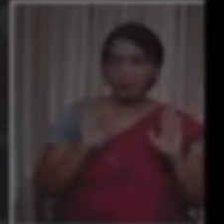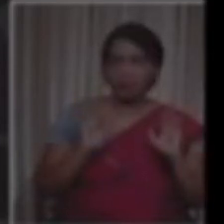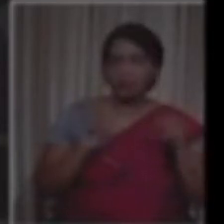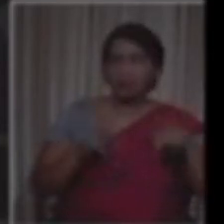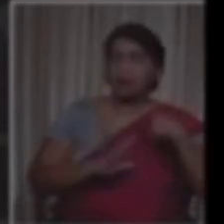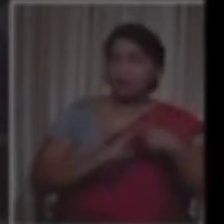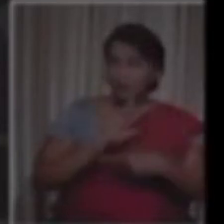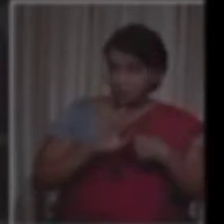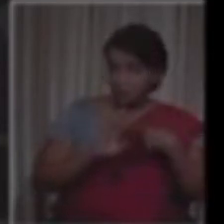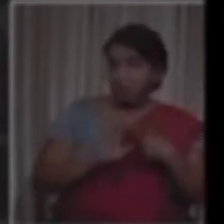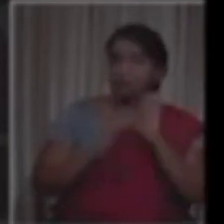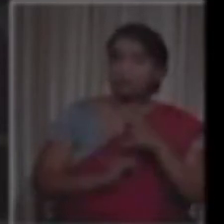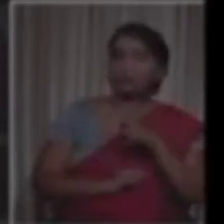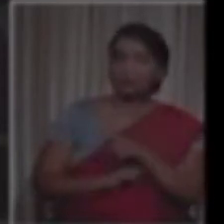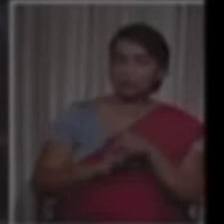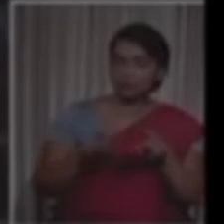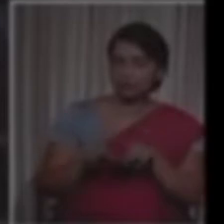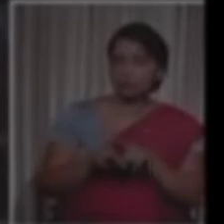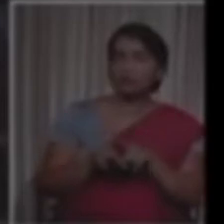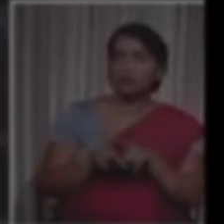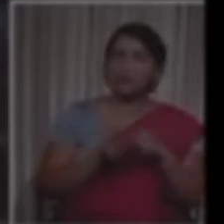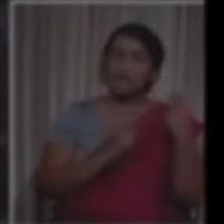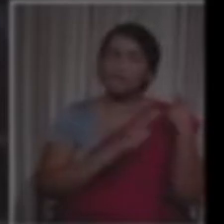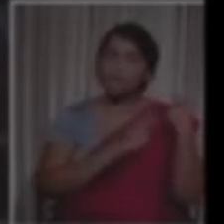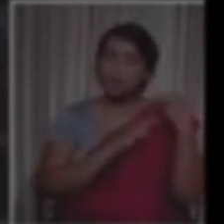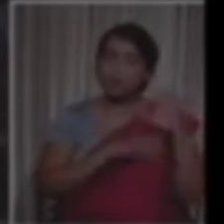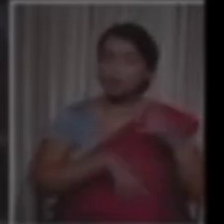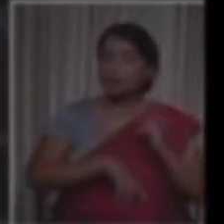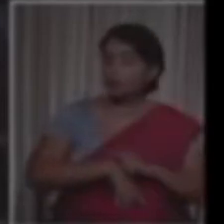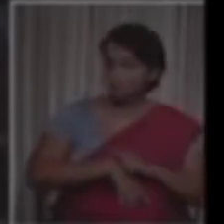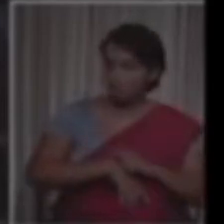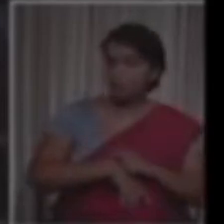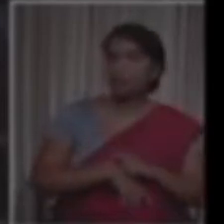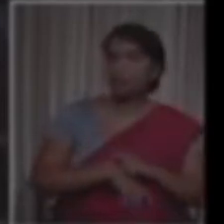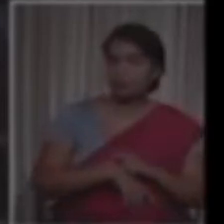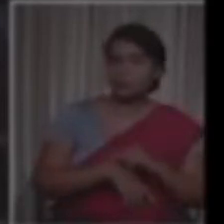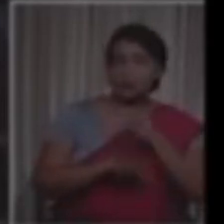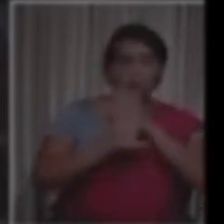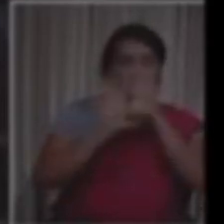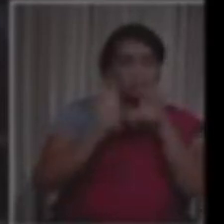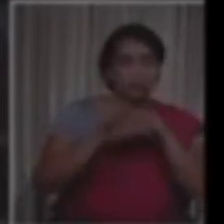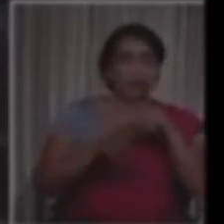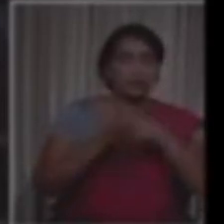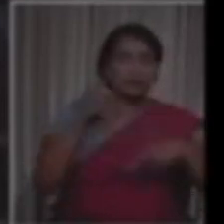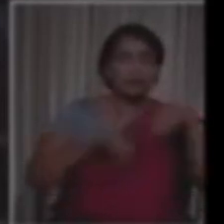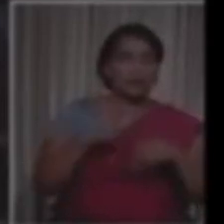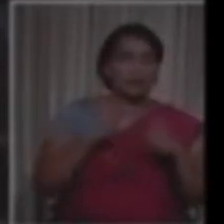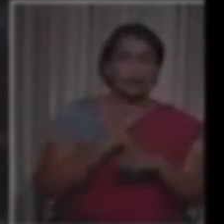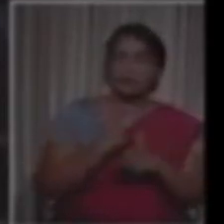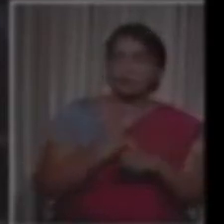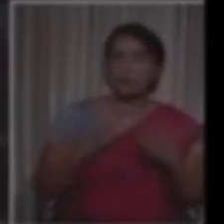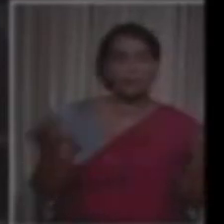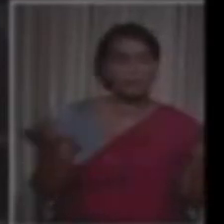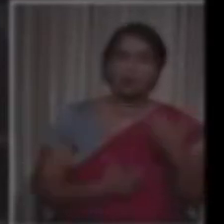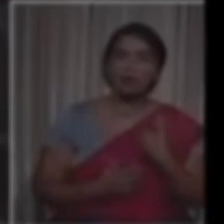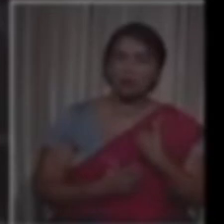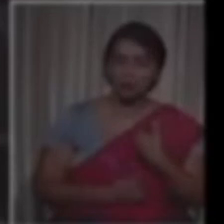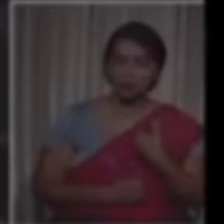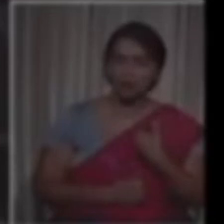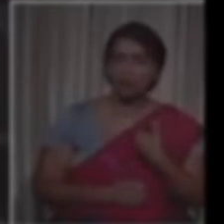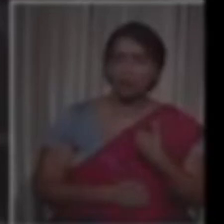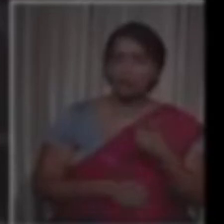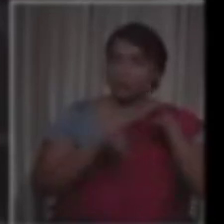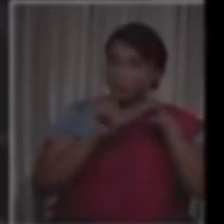රටේ මෙවැනි ආදර්ශමත් වගකීම් සහිත අවස්ථාවක් අපිට පොදු මහචන්දදී නිර්මාණය කරගන්න බෑ. අපි දන්නවා